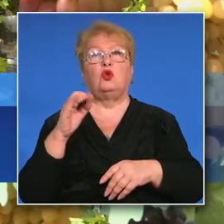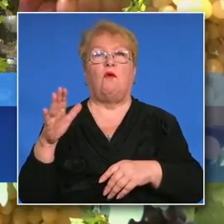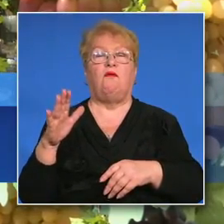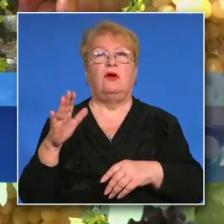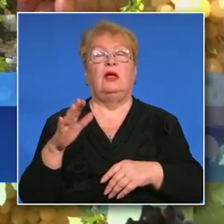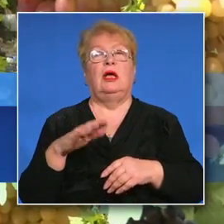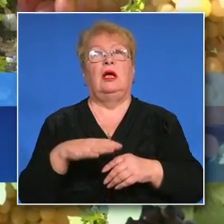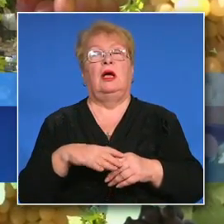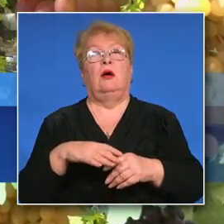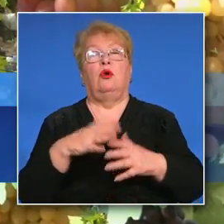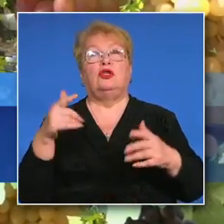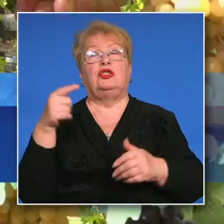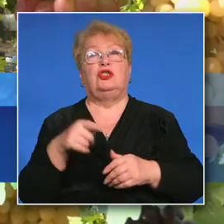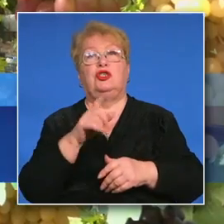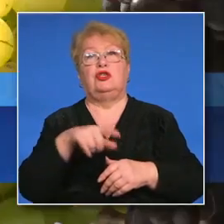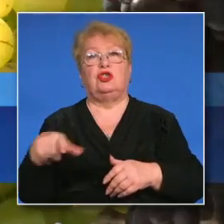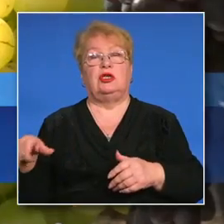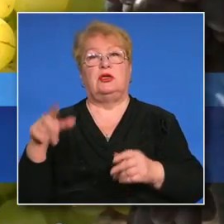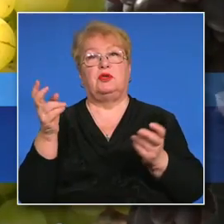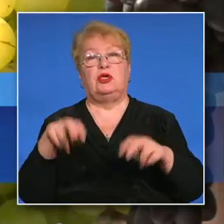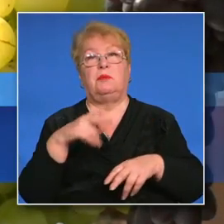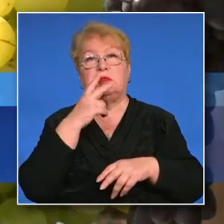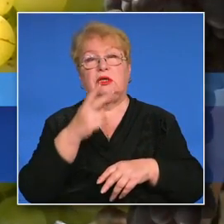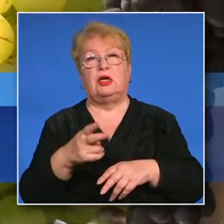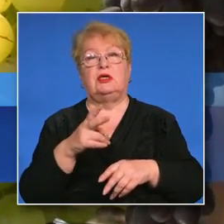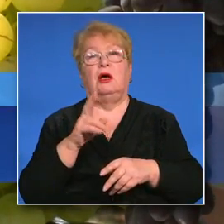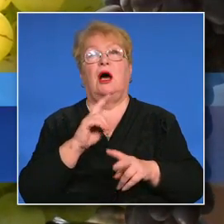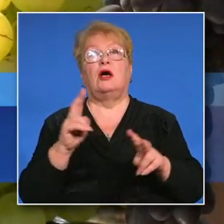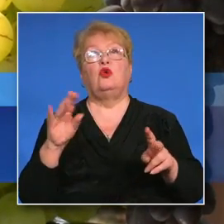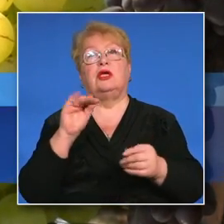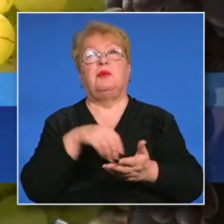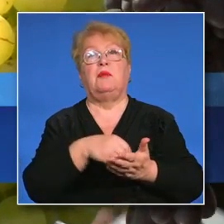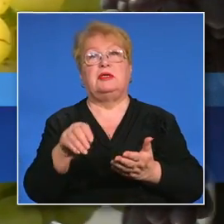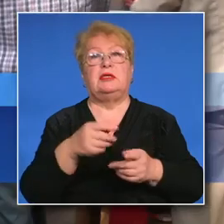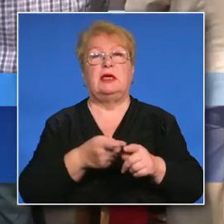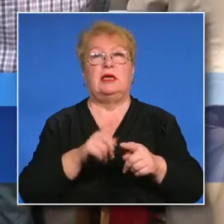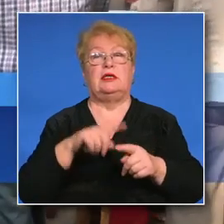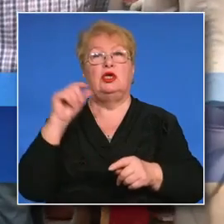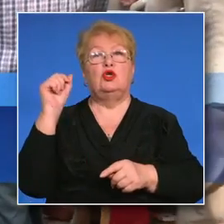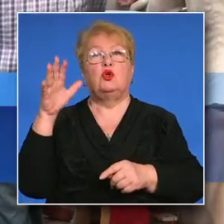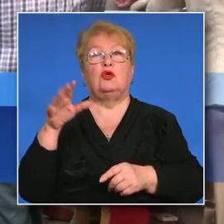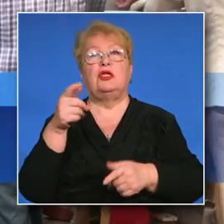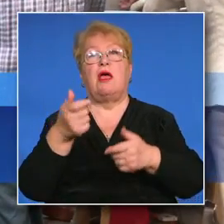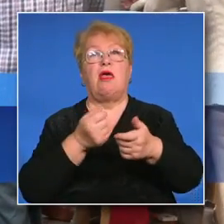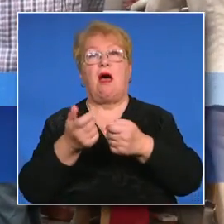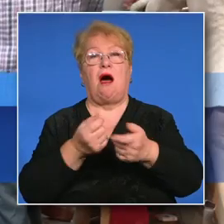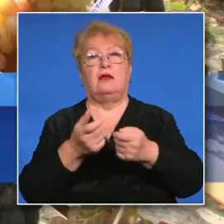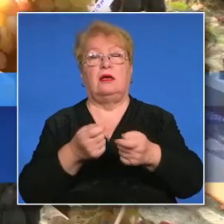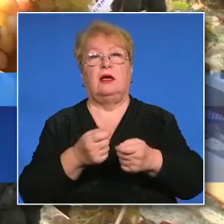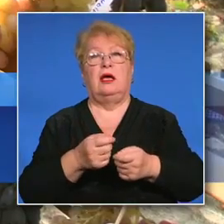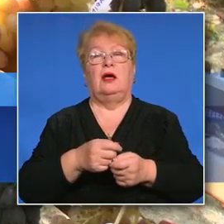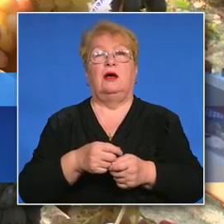винограда. Больше 1000 жителей города пришли посмотреть, оценить, а кто-то и приобрести эти солнечные ягоды. На фестивале «Грозди